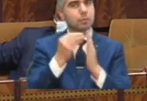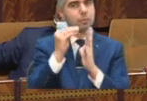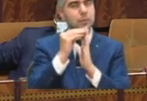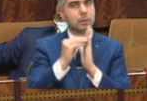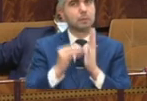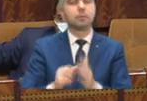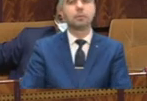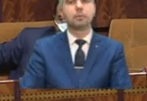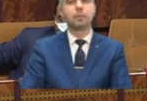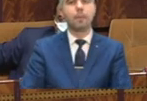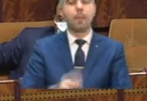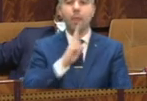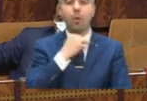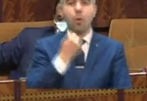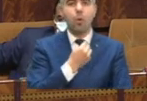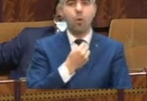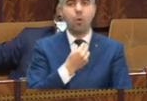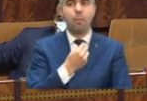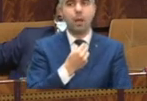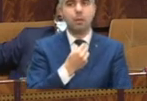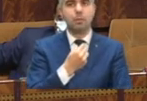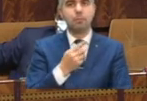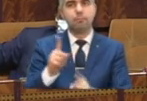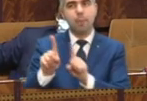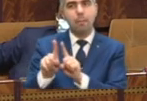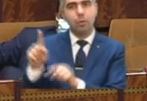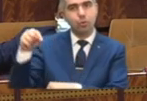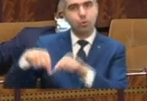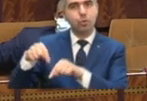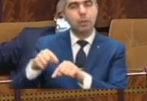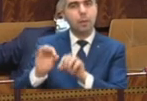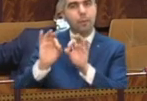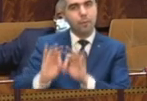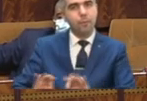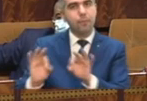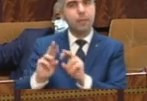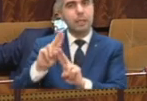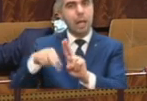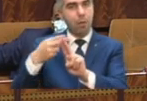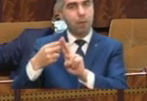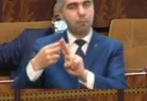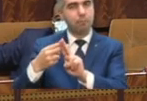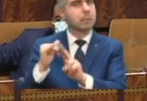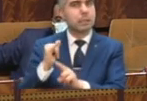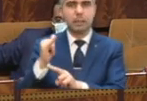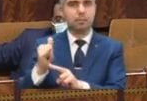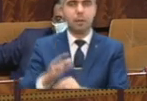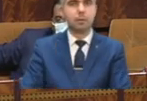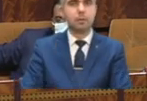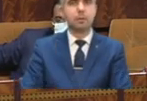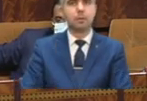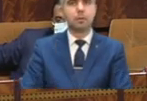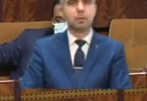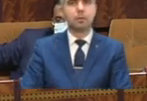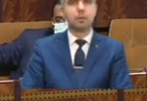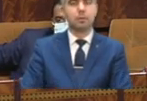وفي الحكومة ماشي لأول مرة كتهرب من الجواب. فلذلك أنا أقترح مع الإخوان